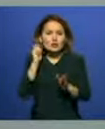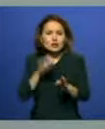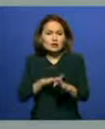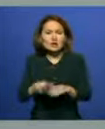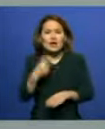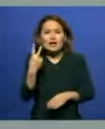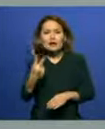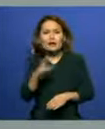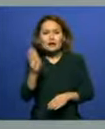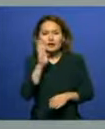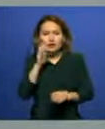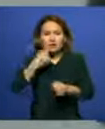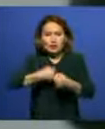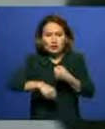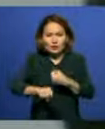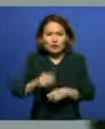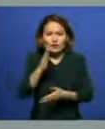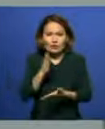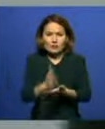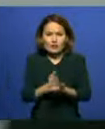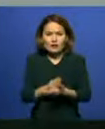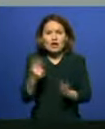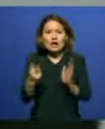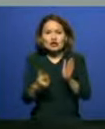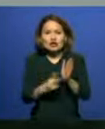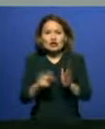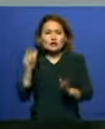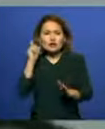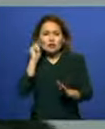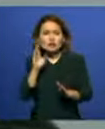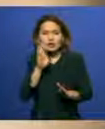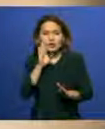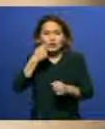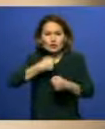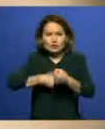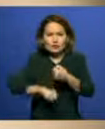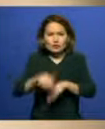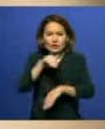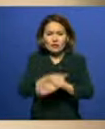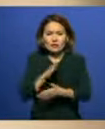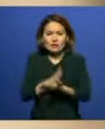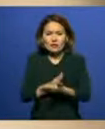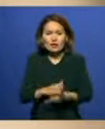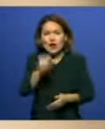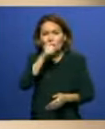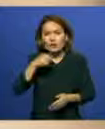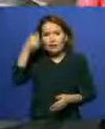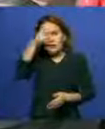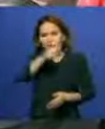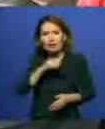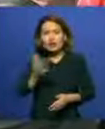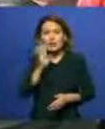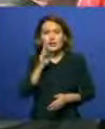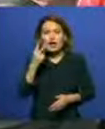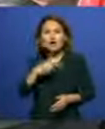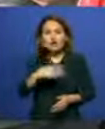қыз баланы зорлағаны тағы бар. Оның бірі 7 жасар Виктория Ганя. Еске сала кетейік, бүлдіршін былтырғы жылдың 24-ші